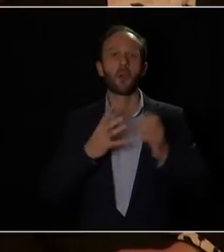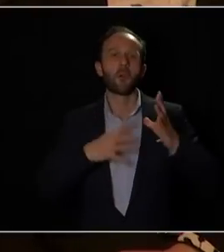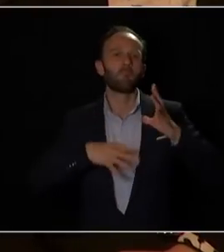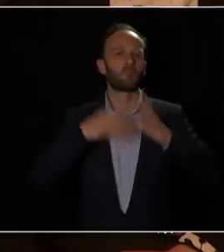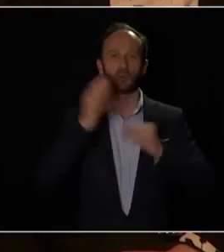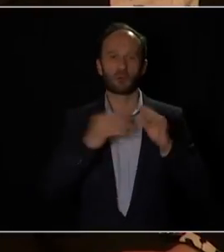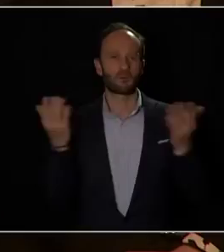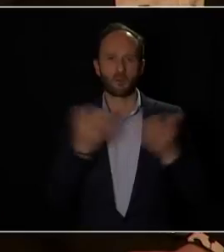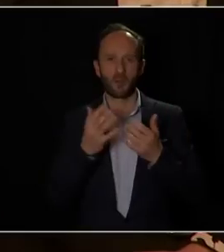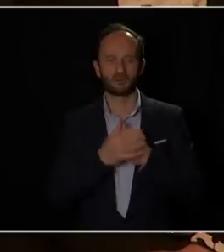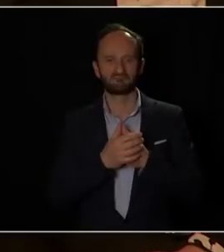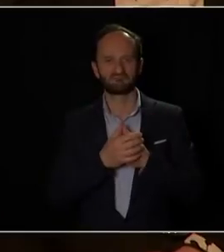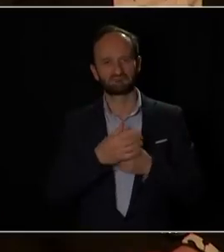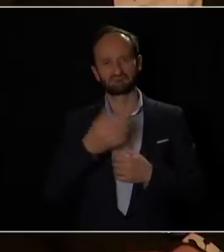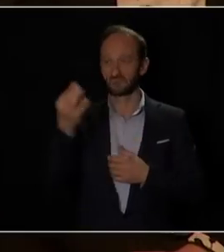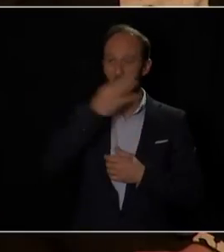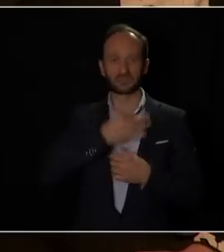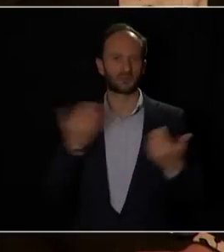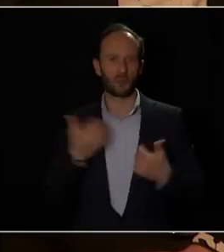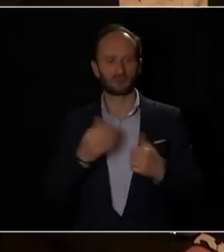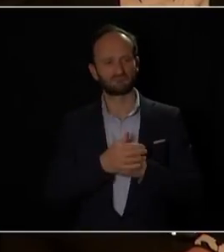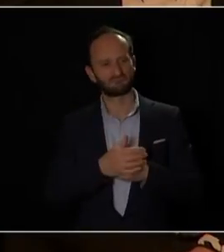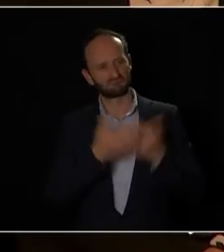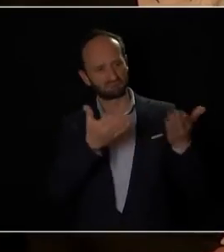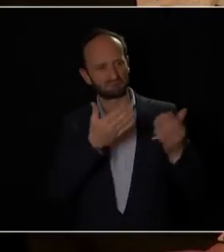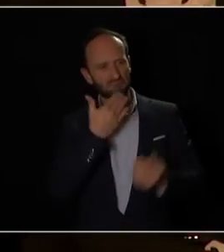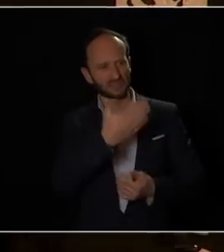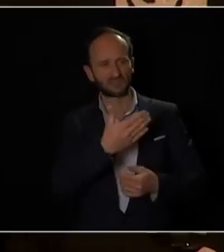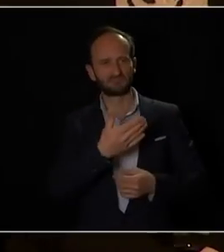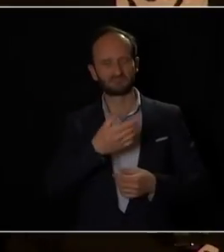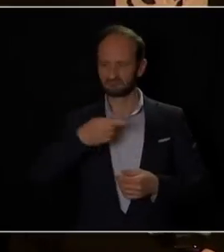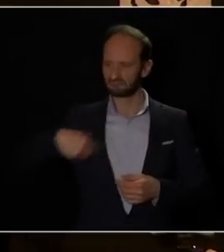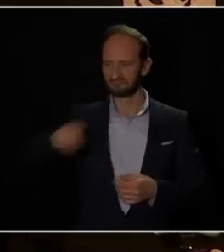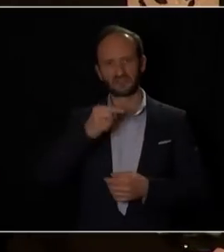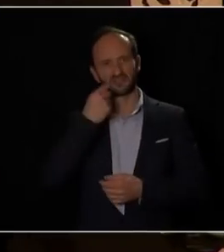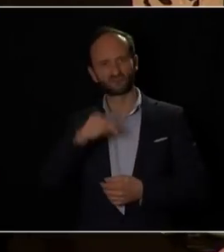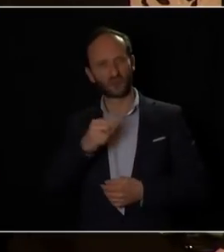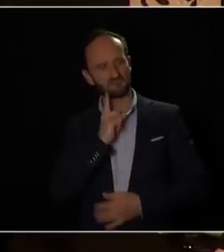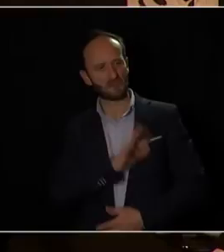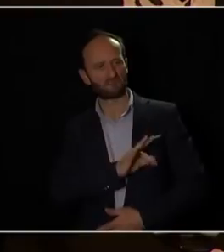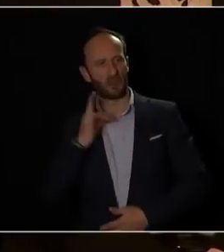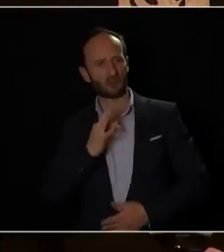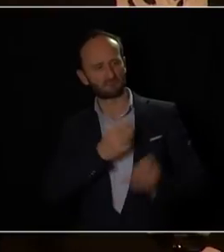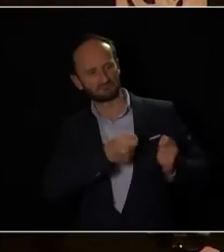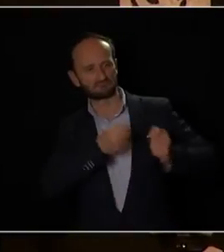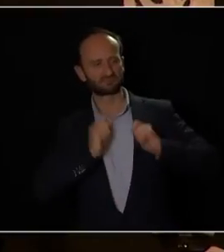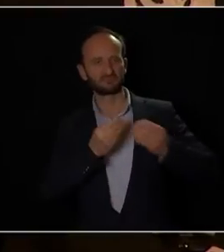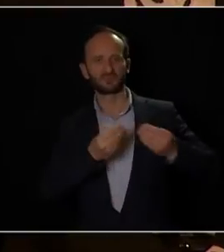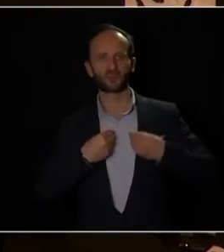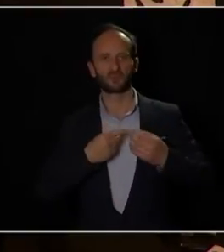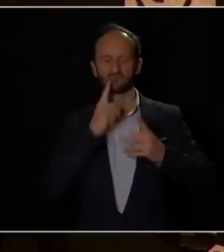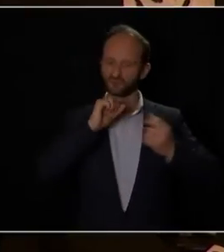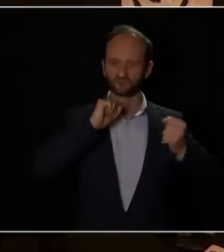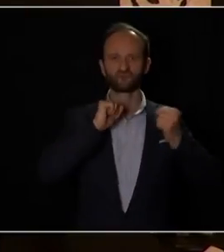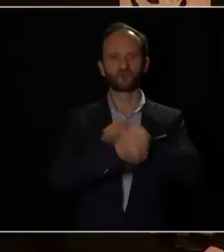Vous avez rendu aux Dijonnais la fierté, vous avez changé la ville. » Et d'une certaine façon, la vie